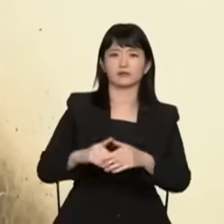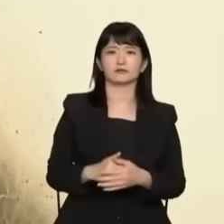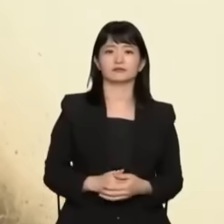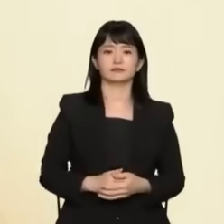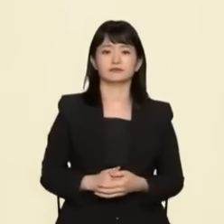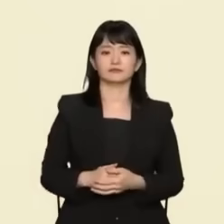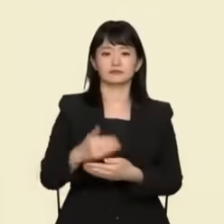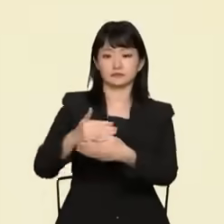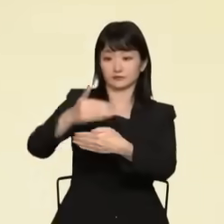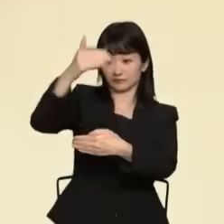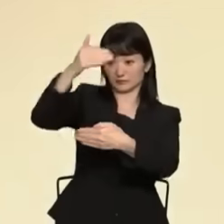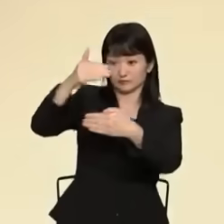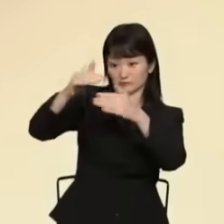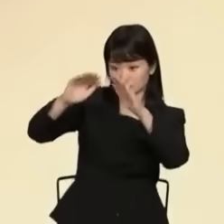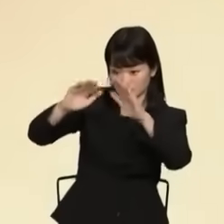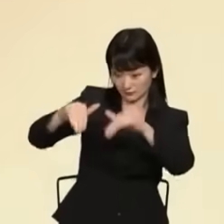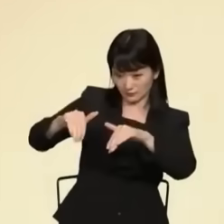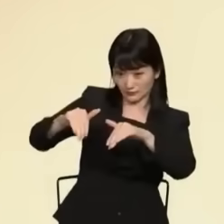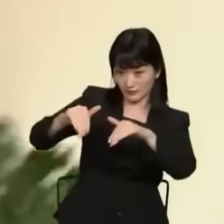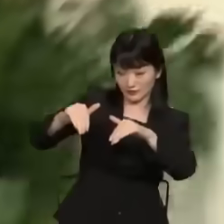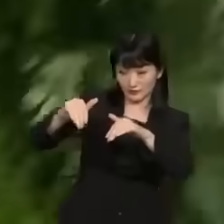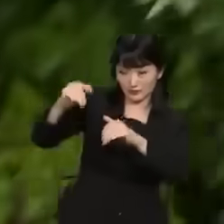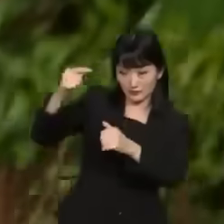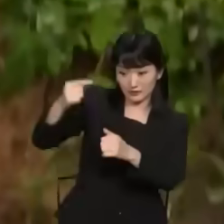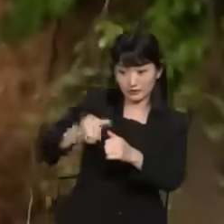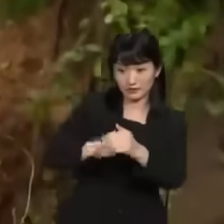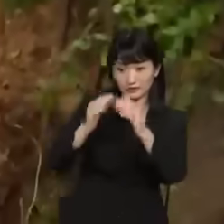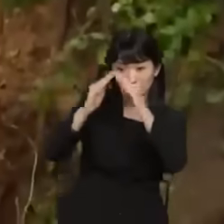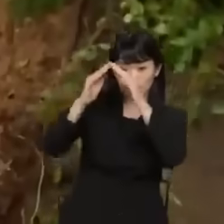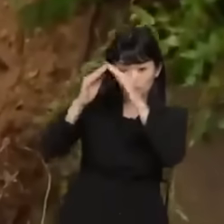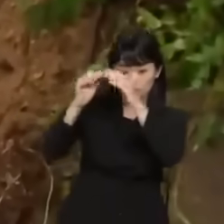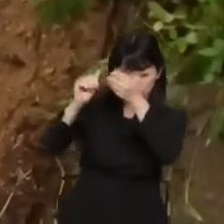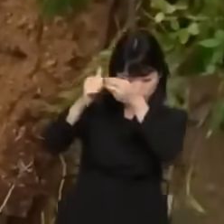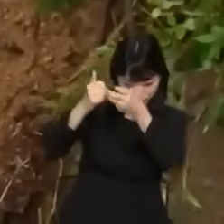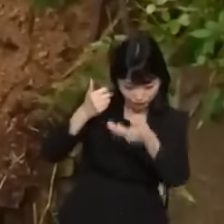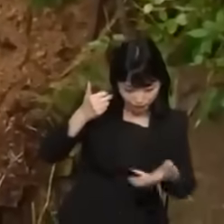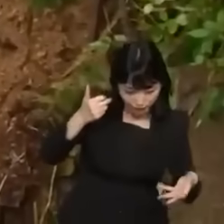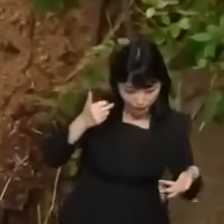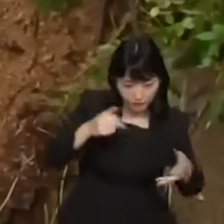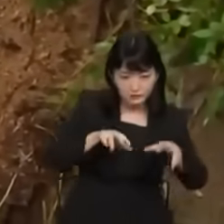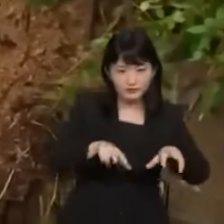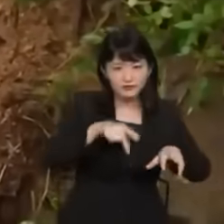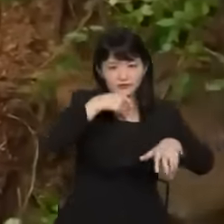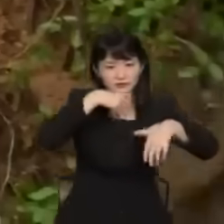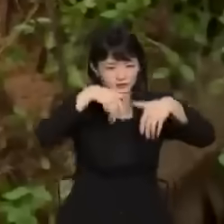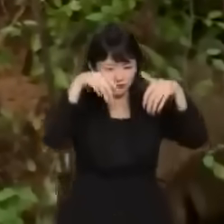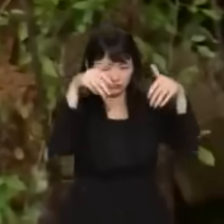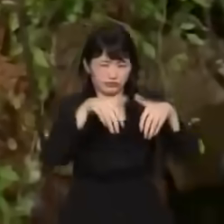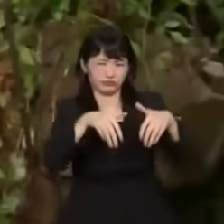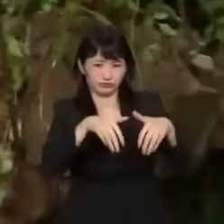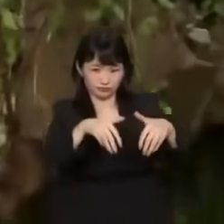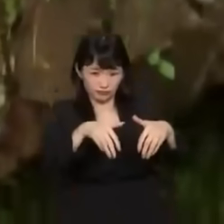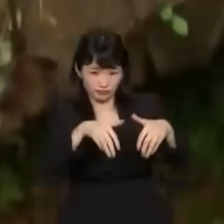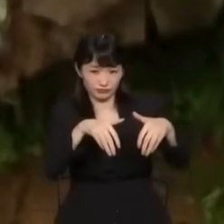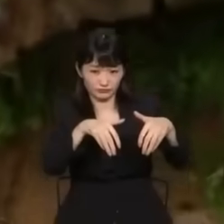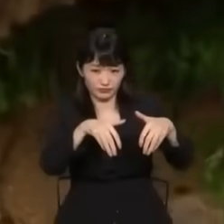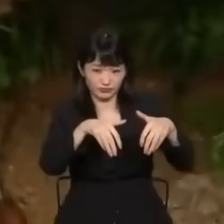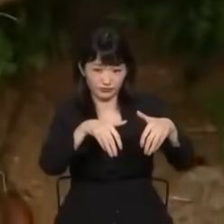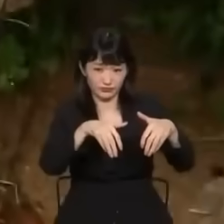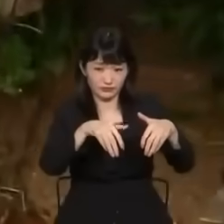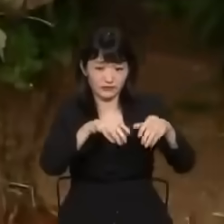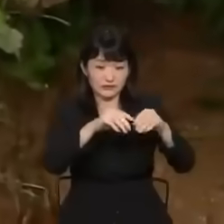벽이 무너지면서 지붕을 덮쳤고 흙과 나무가 쏟아져 내렸습니다. 지금도 비가 계속 내리고 있기 때문에 약해진